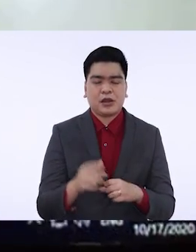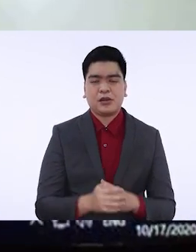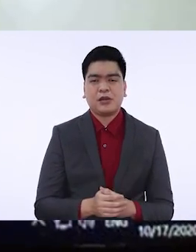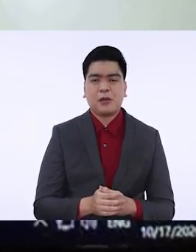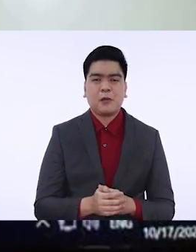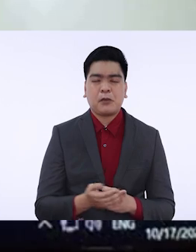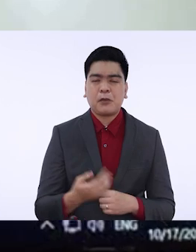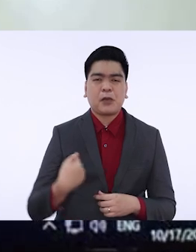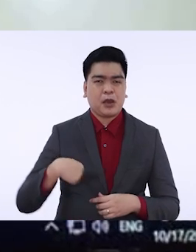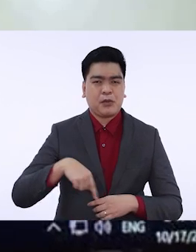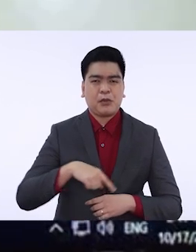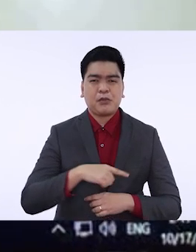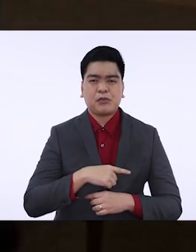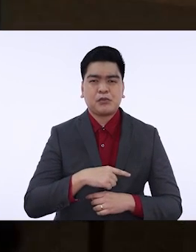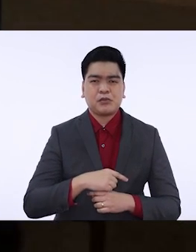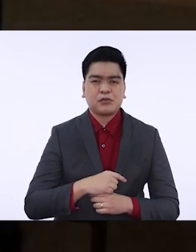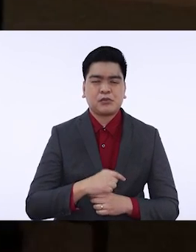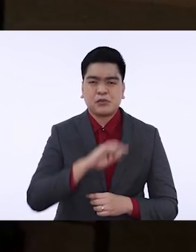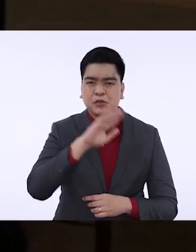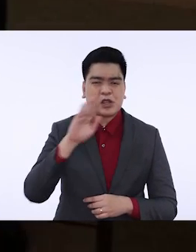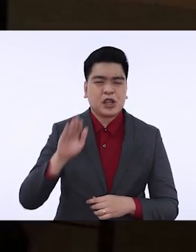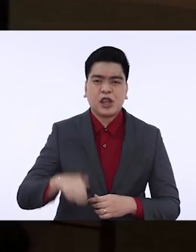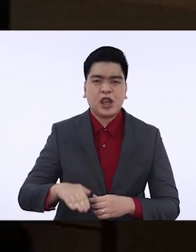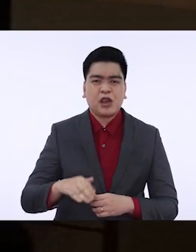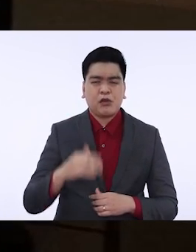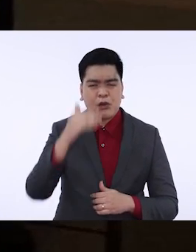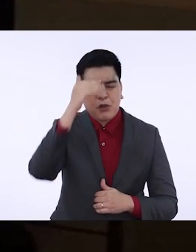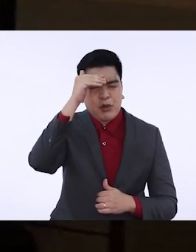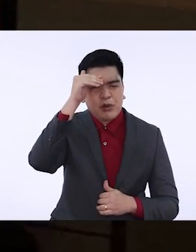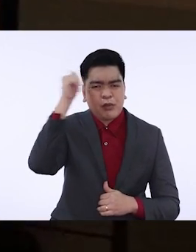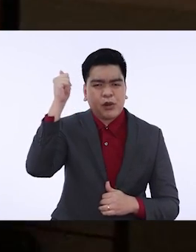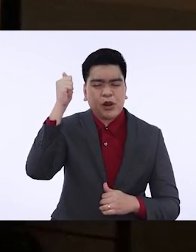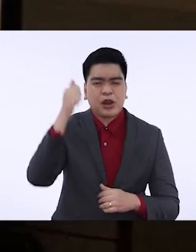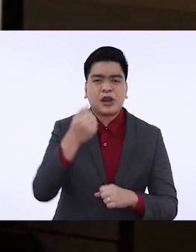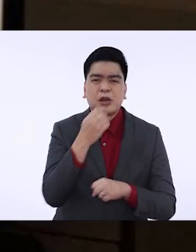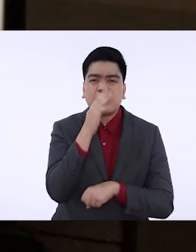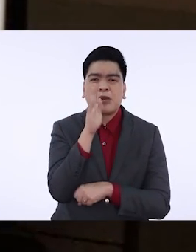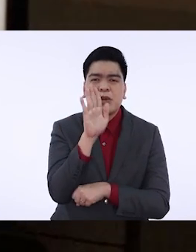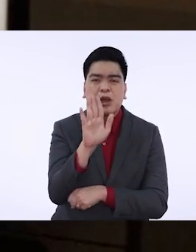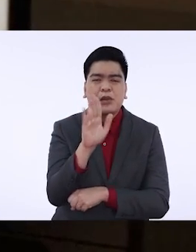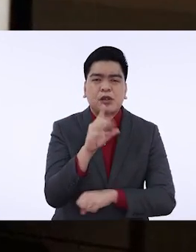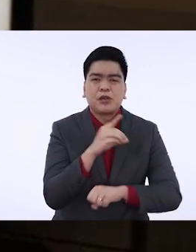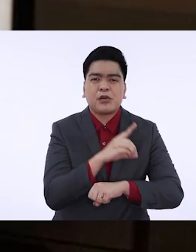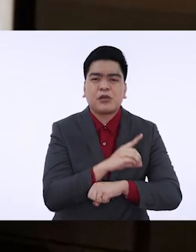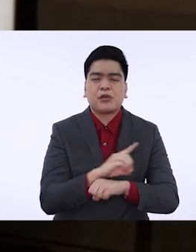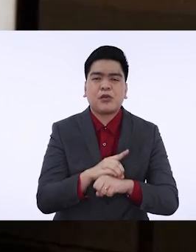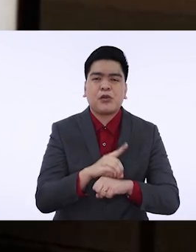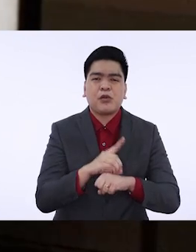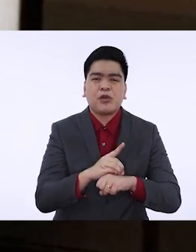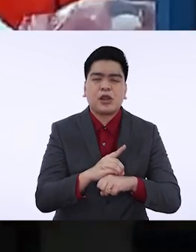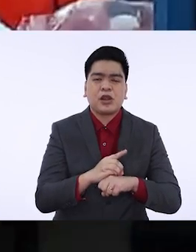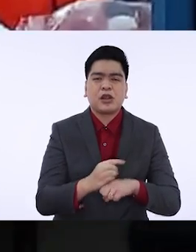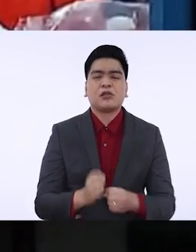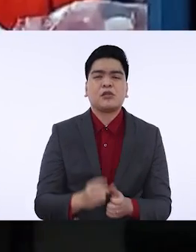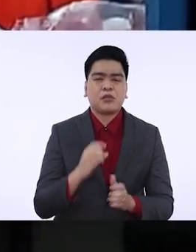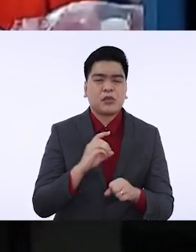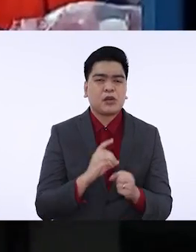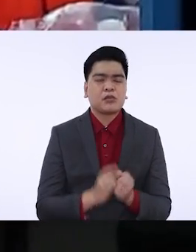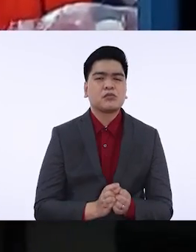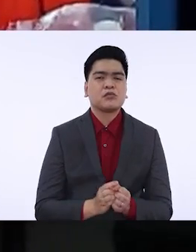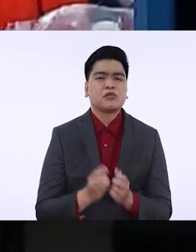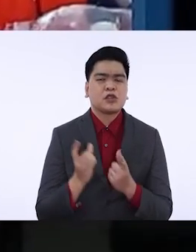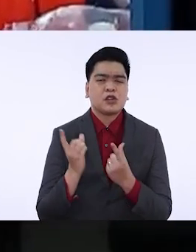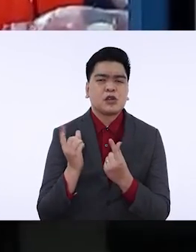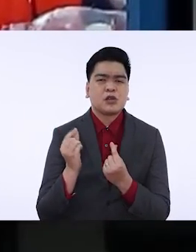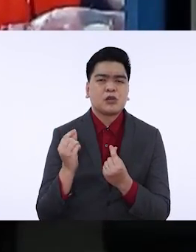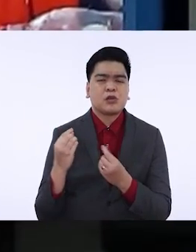namin nakakalimutan ang aming pong mga sinumpaang tukulin na maglingkod po ano man po ang mangyayari. Hindi man po kaming mga